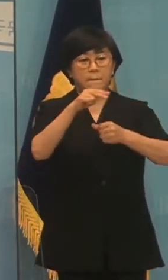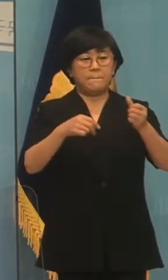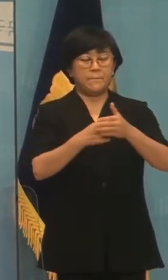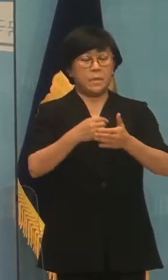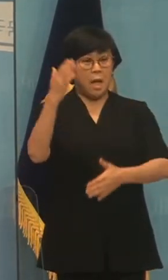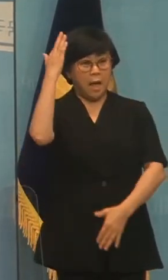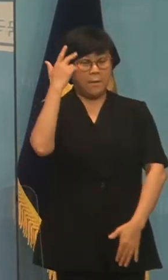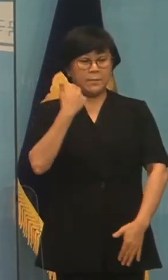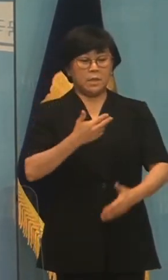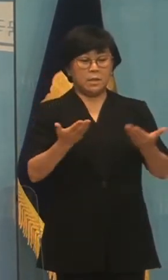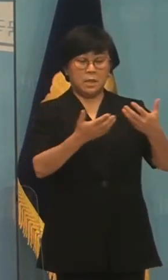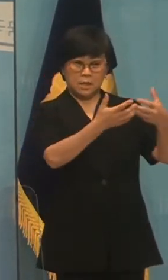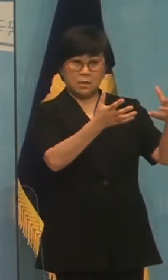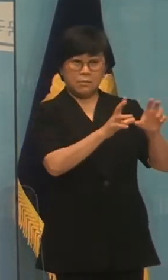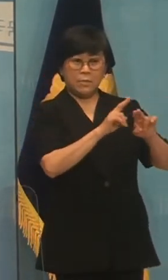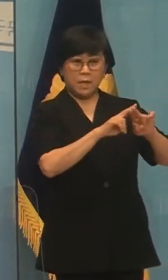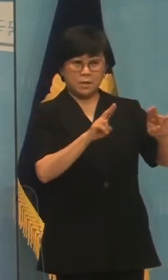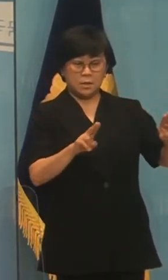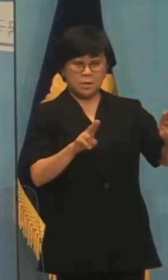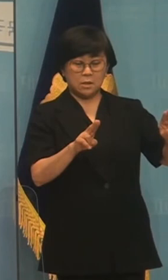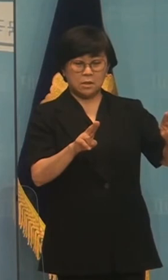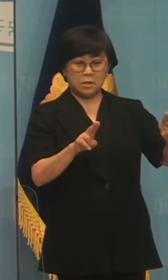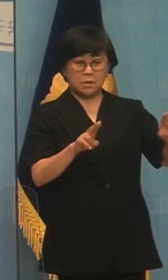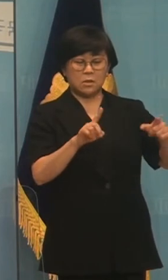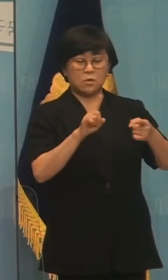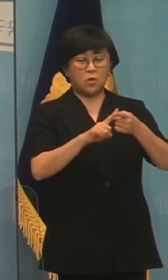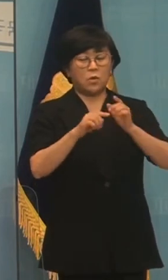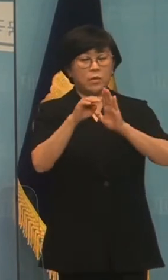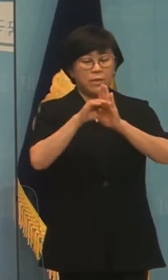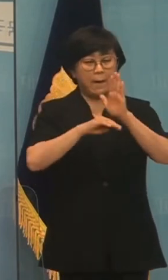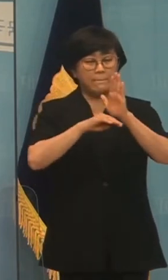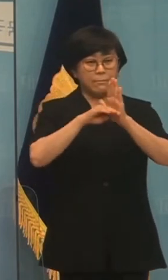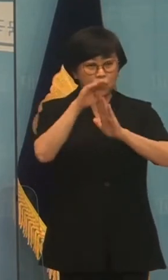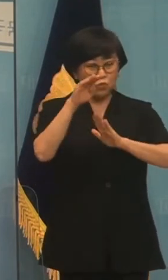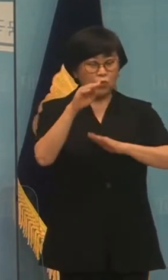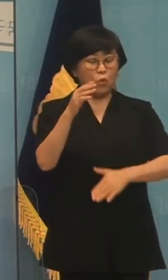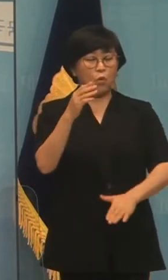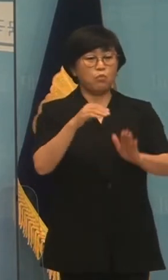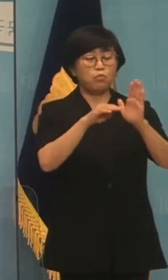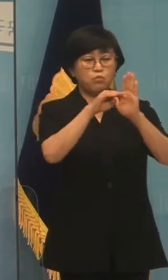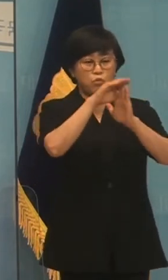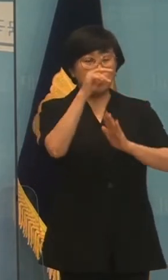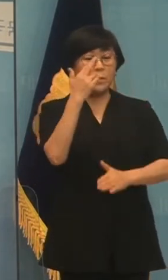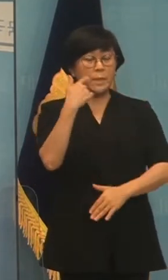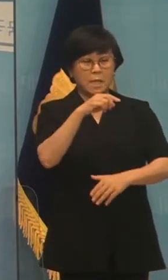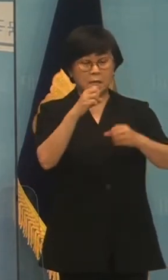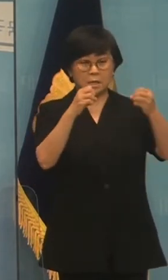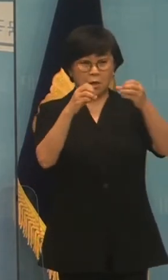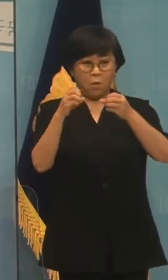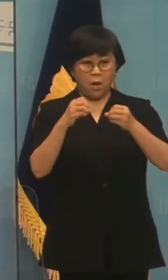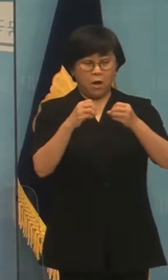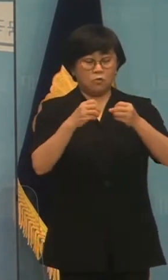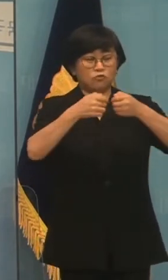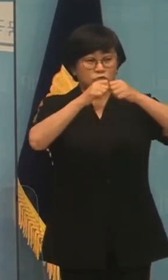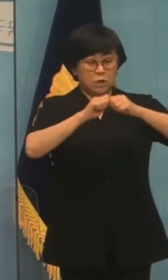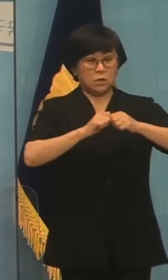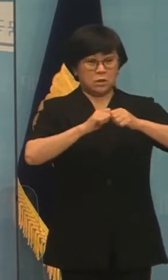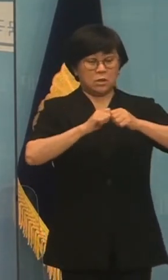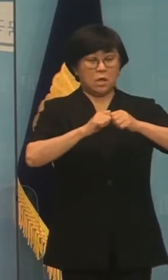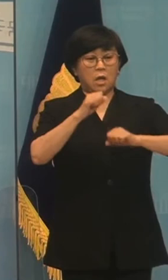한미 워킹그룹 폐지, 북미대화, 남북대화 돌고를 트는 구체적 행동 계획으로 이어져야